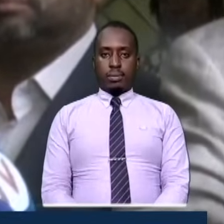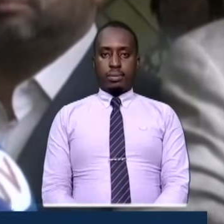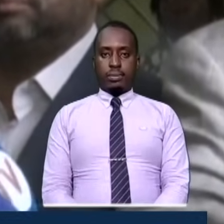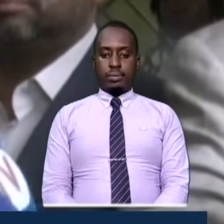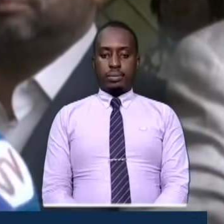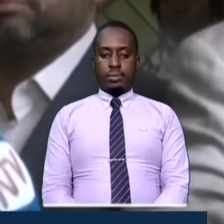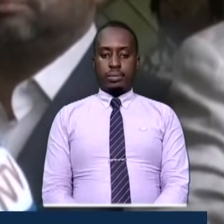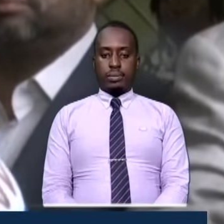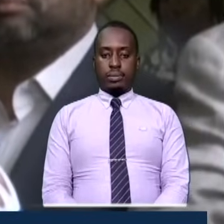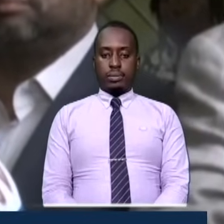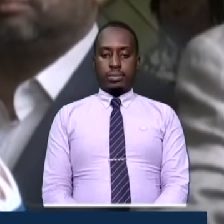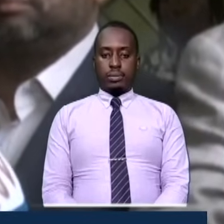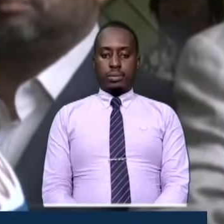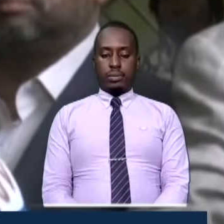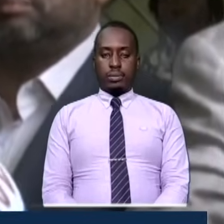ngingo